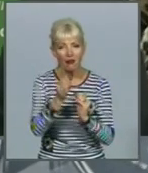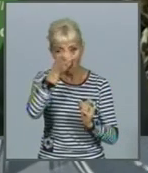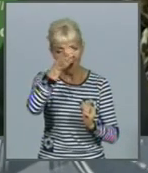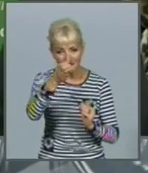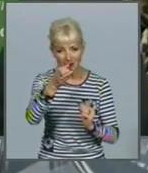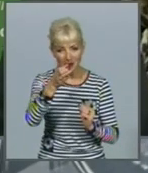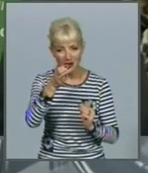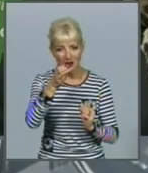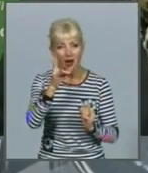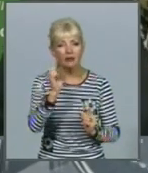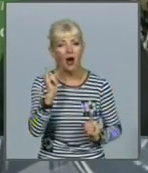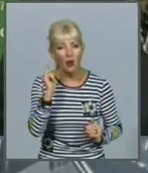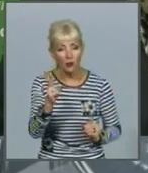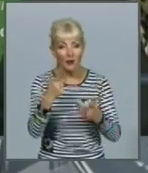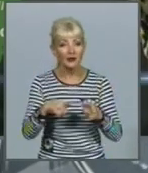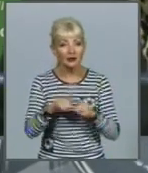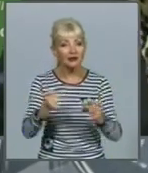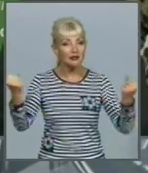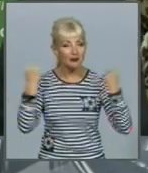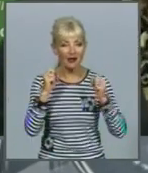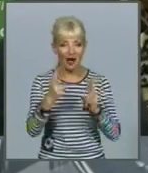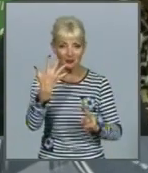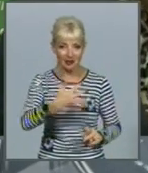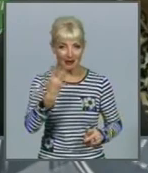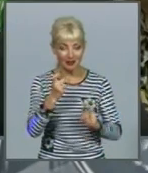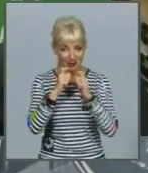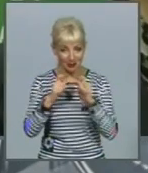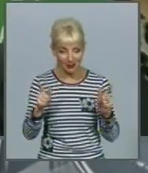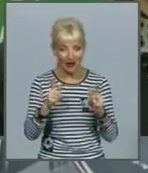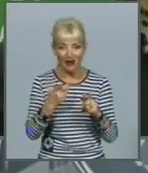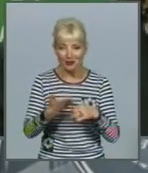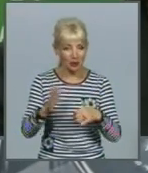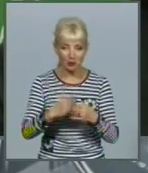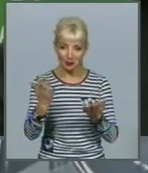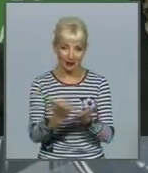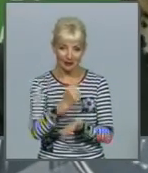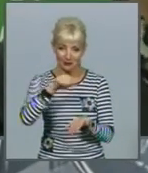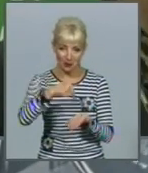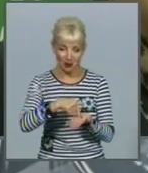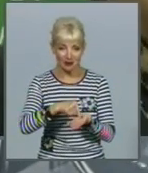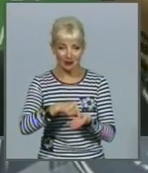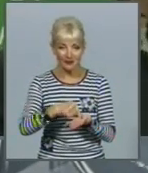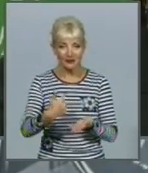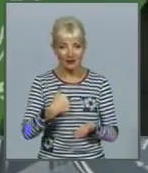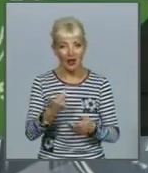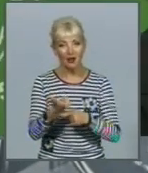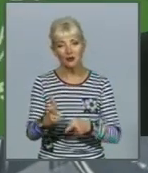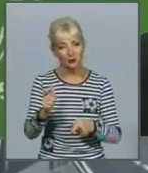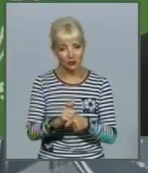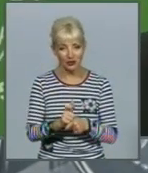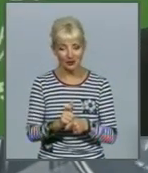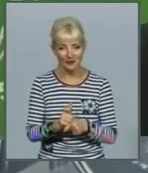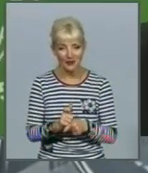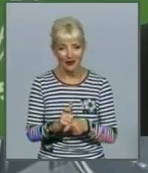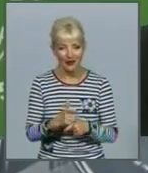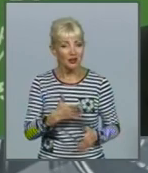як в 53-й школі, важко знайти ще по місту. Я дуже щиро сьогодні вітаю цю школу.